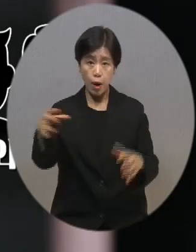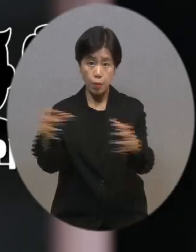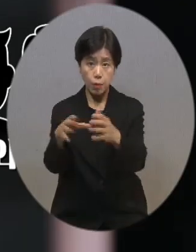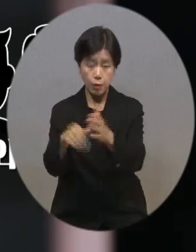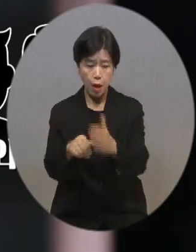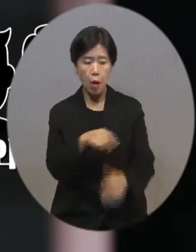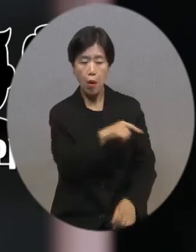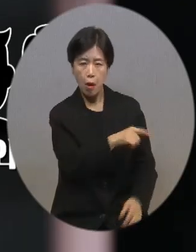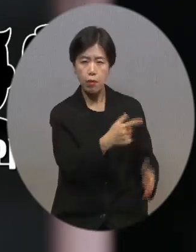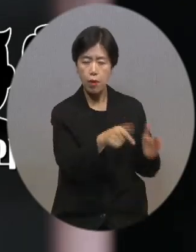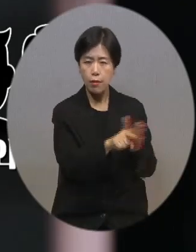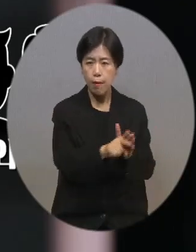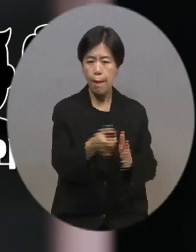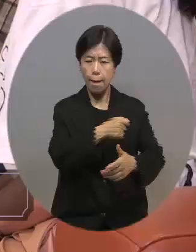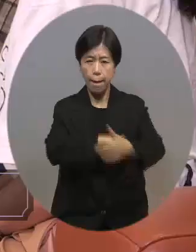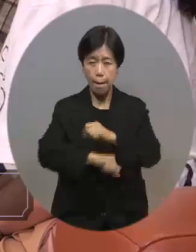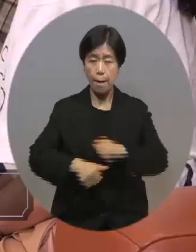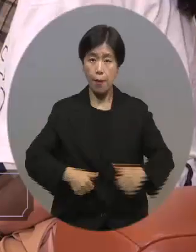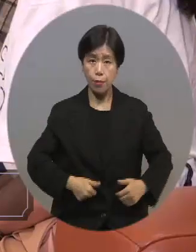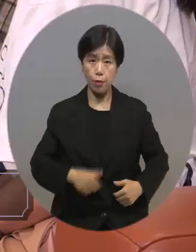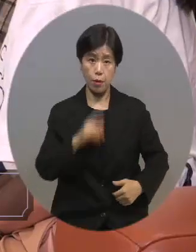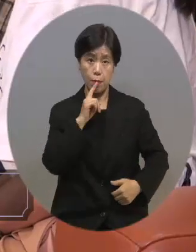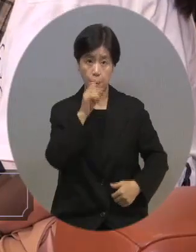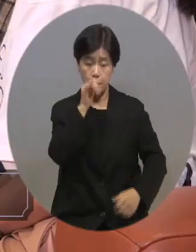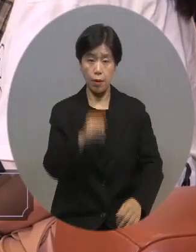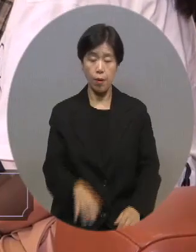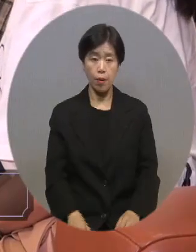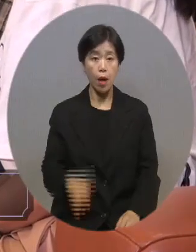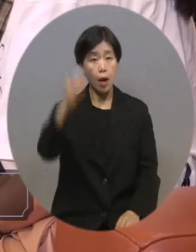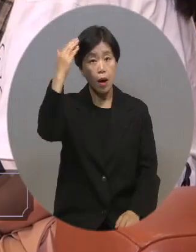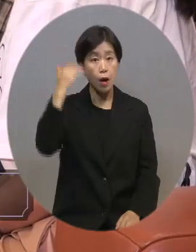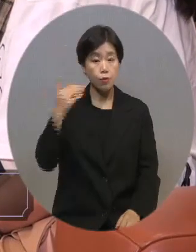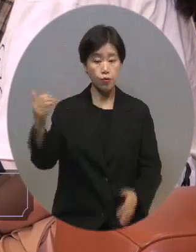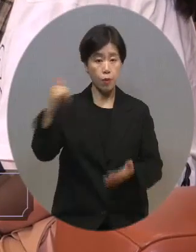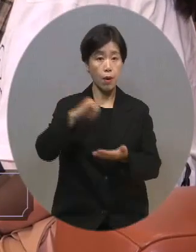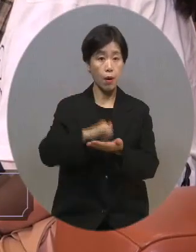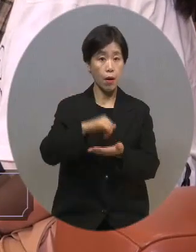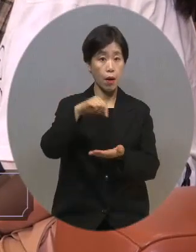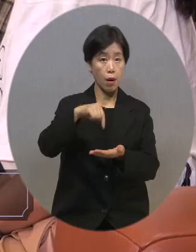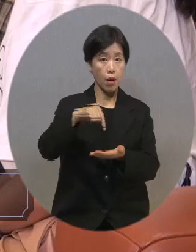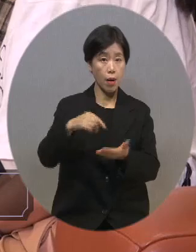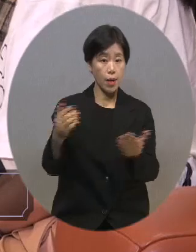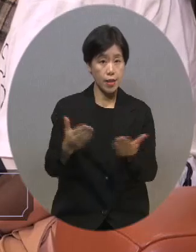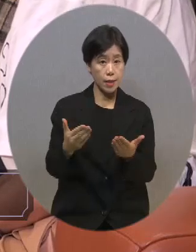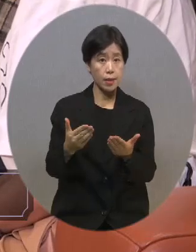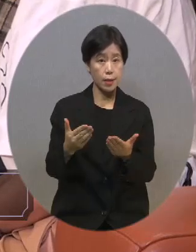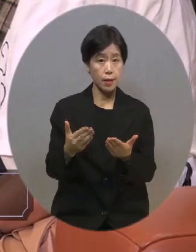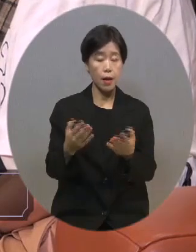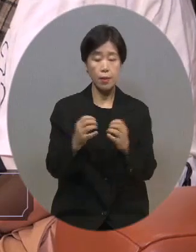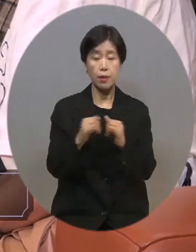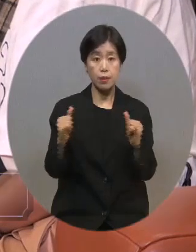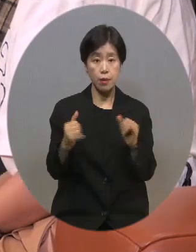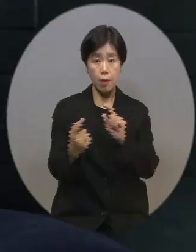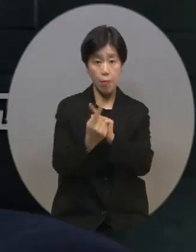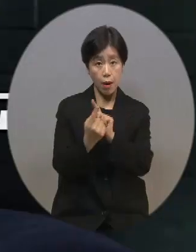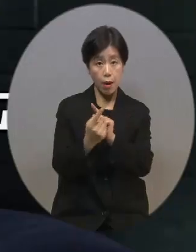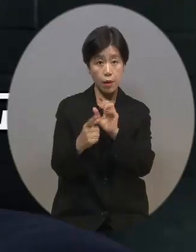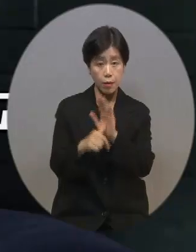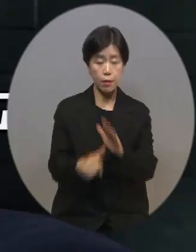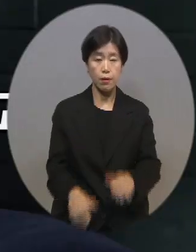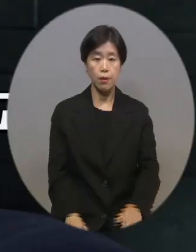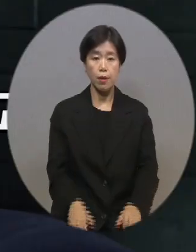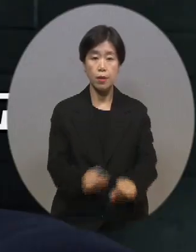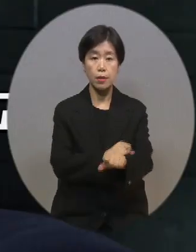우리가 뭔가 해야 된다. 한국에 있는 외교관들이랑 외신 기자들과 많은 일을 같이 하고 있는데요.